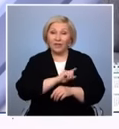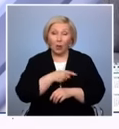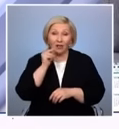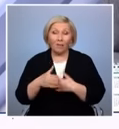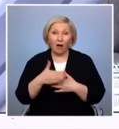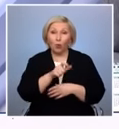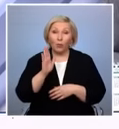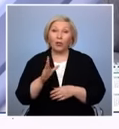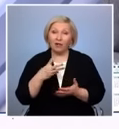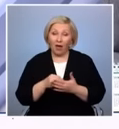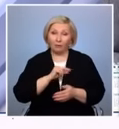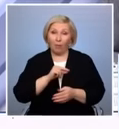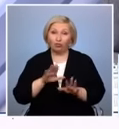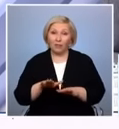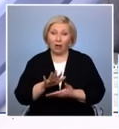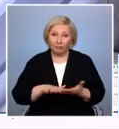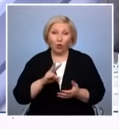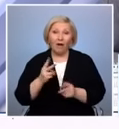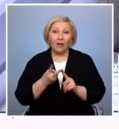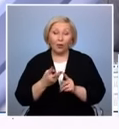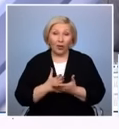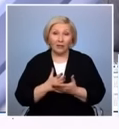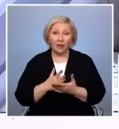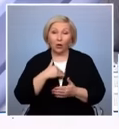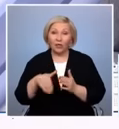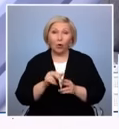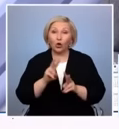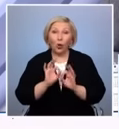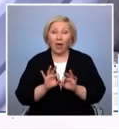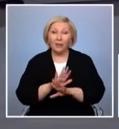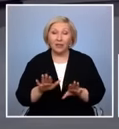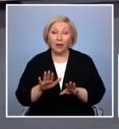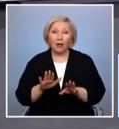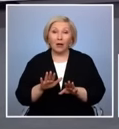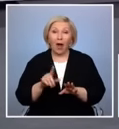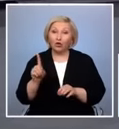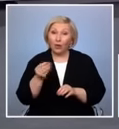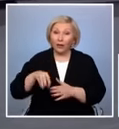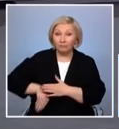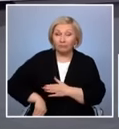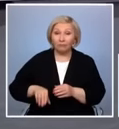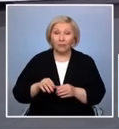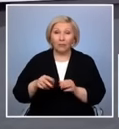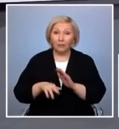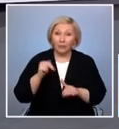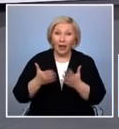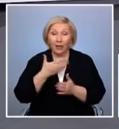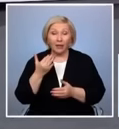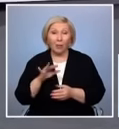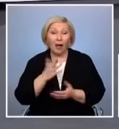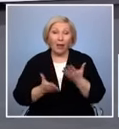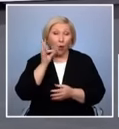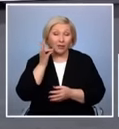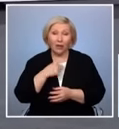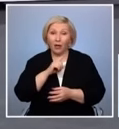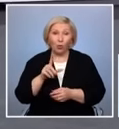нет, денег нет. Постоянно ссылался на то, что СВО не закончилось, там крупных финансовых вливаний из федерального центра не будет, не ждите,